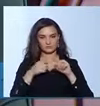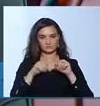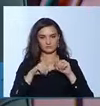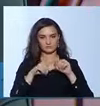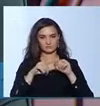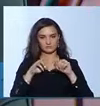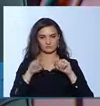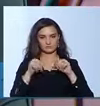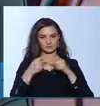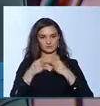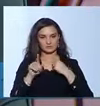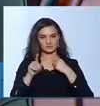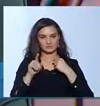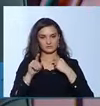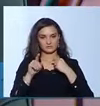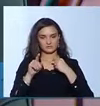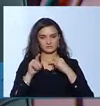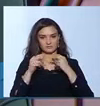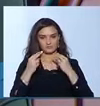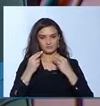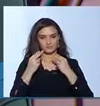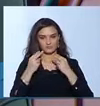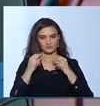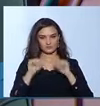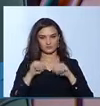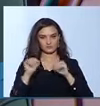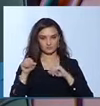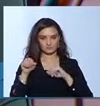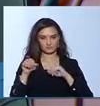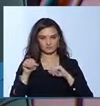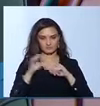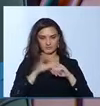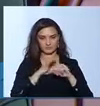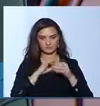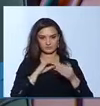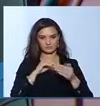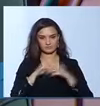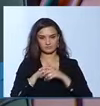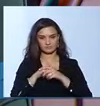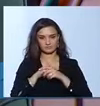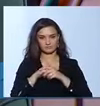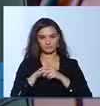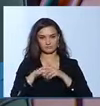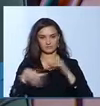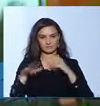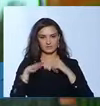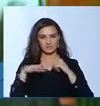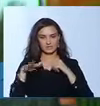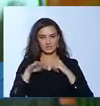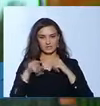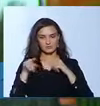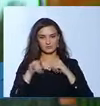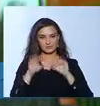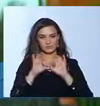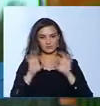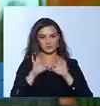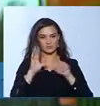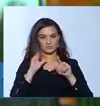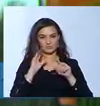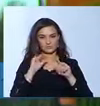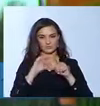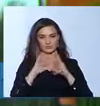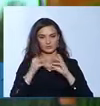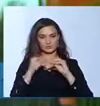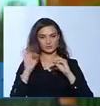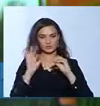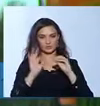კომფორტული და სულ სხვა მოვლის საშუალებები გახდეს საჭირო. ეს როდესაც გარემოზე ვსაუბრობ, ძალიან ხშირად ისმის